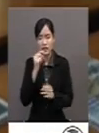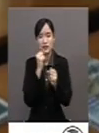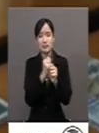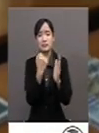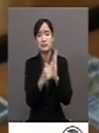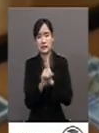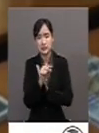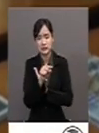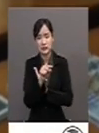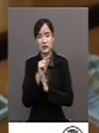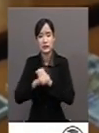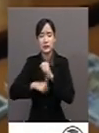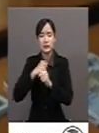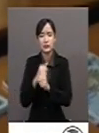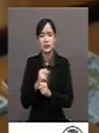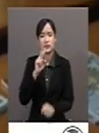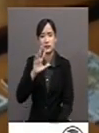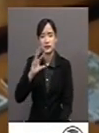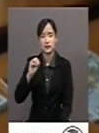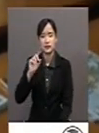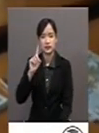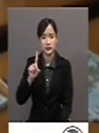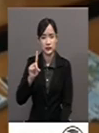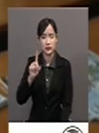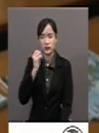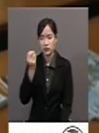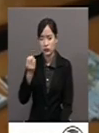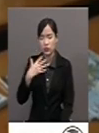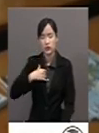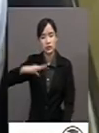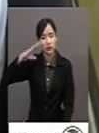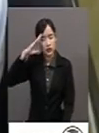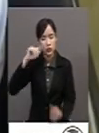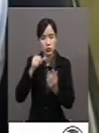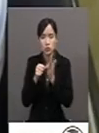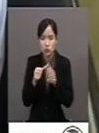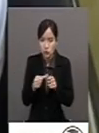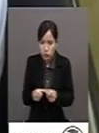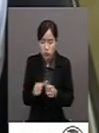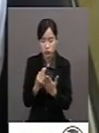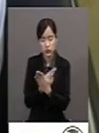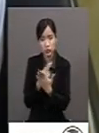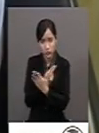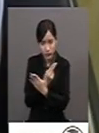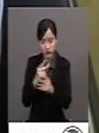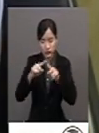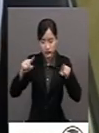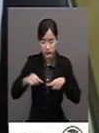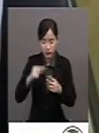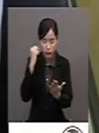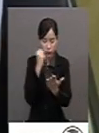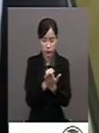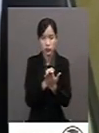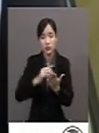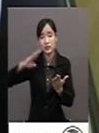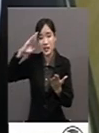ดยคุณสายันบอกว่าในปี2551ที่ตำรวจอ้างเนี่ยตัวเองยังเป็นทหารเกณฑ์อยู่ที่จังหวัดราชบุรีแล้วก็มีหนังสือรับรองครับจากกรมม